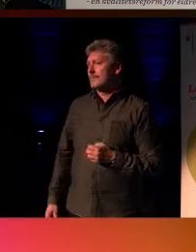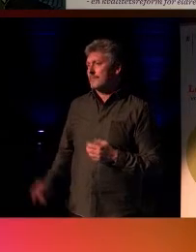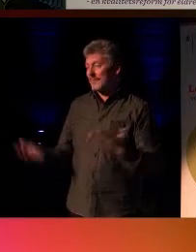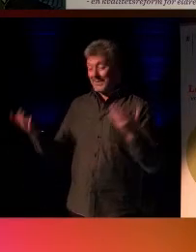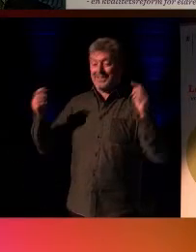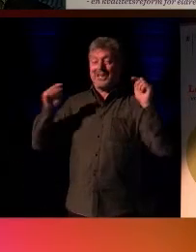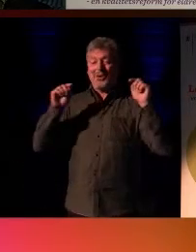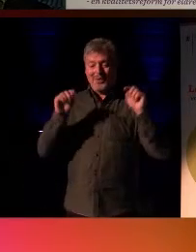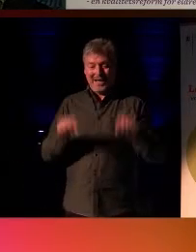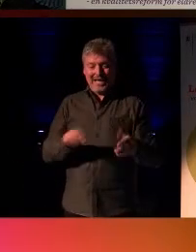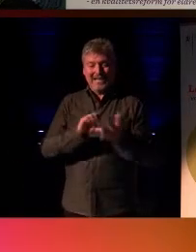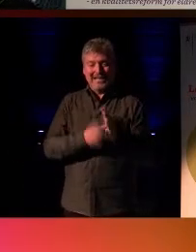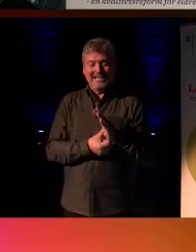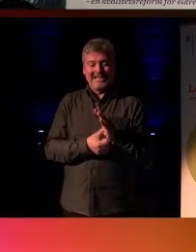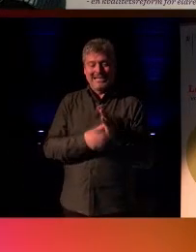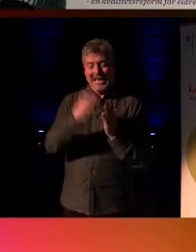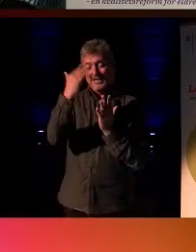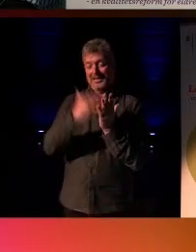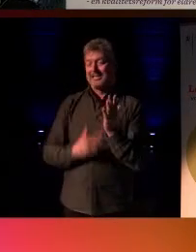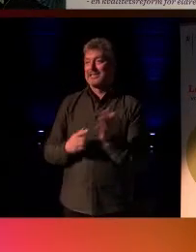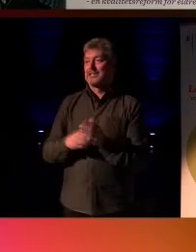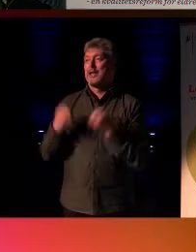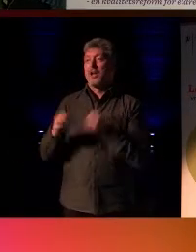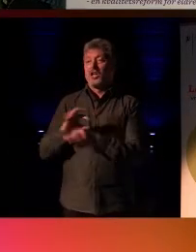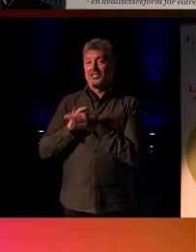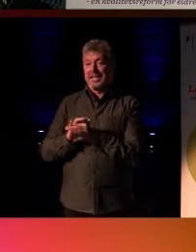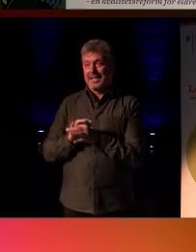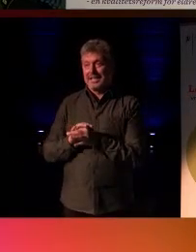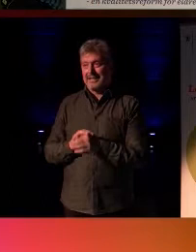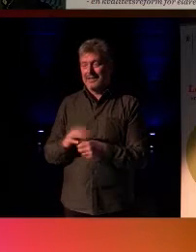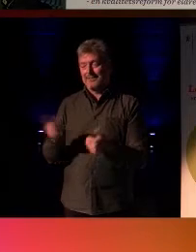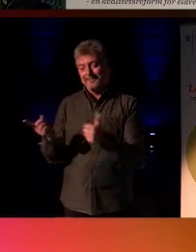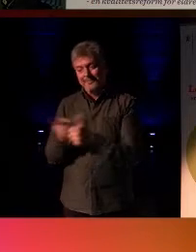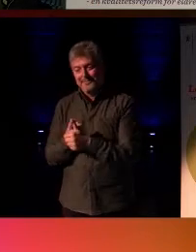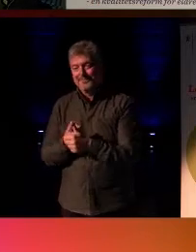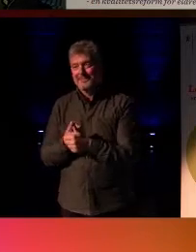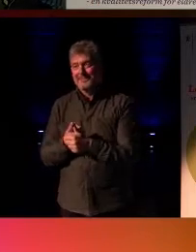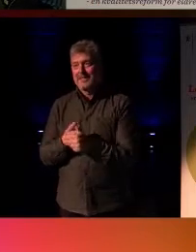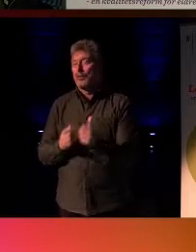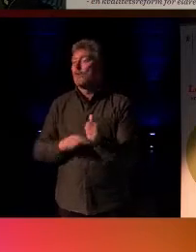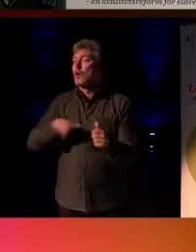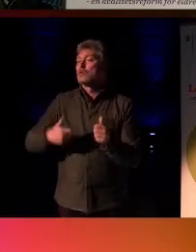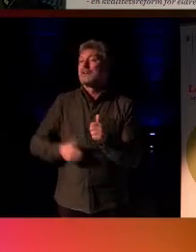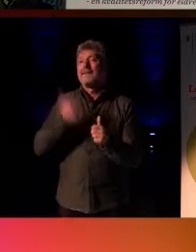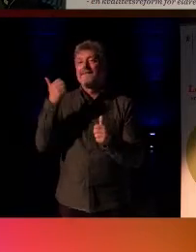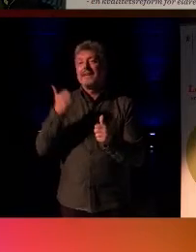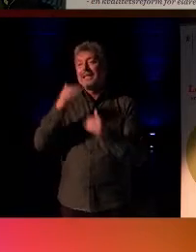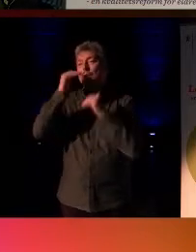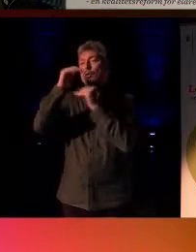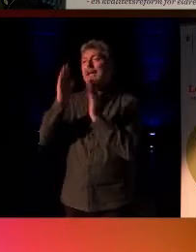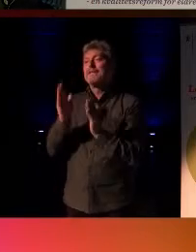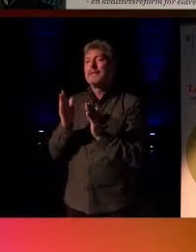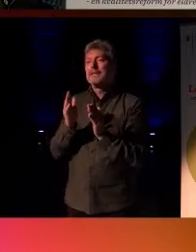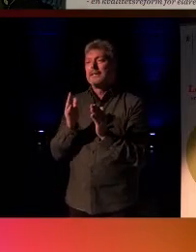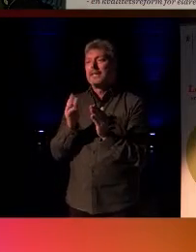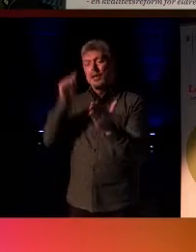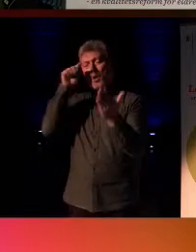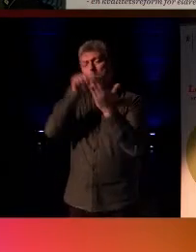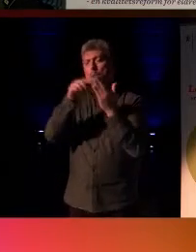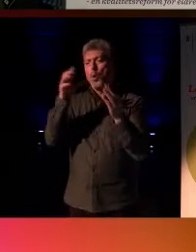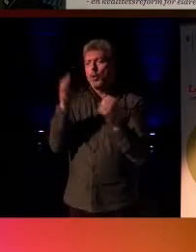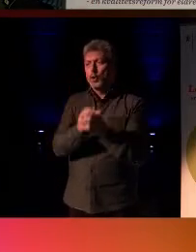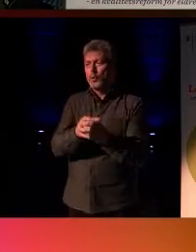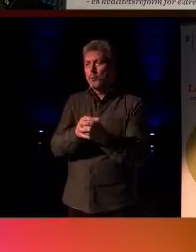Og her sjekklisten til fastlegene. Det har vært viktig for oss å definere målgruppe